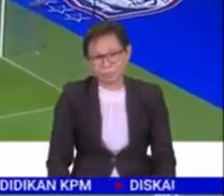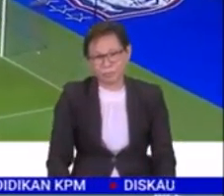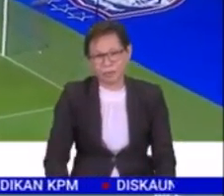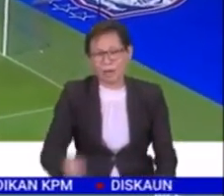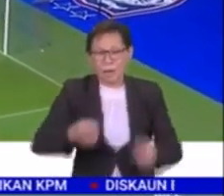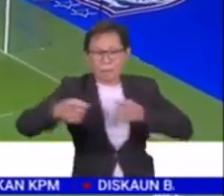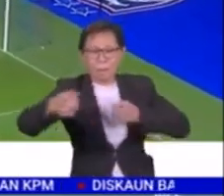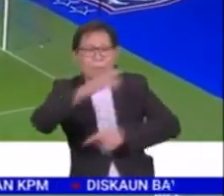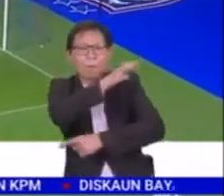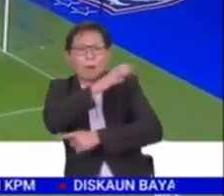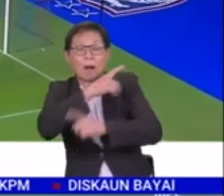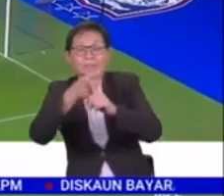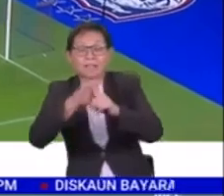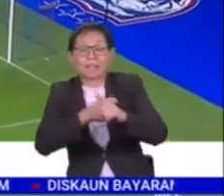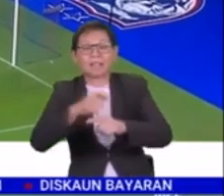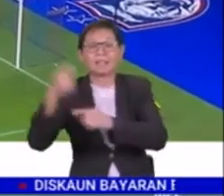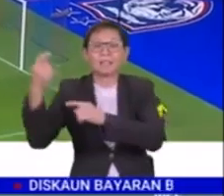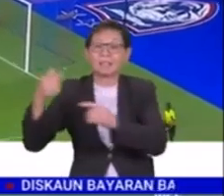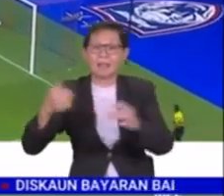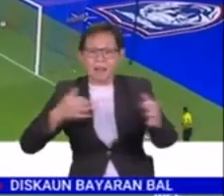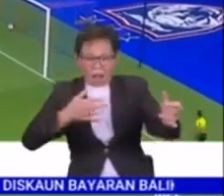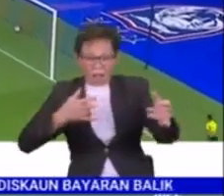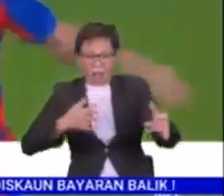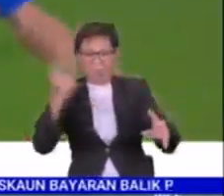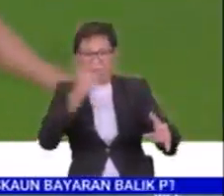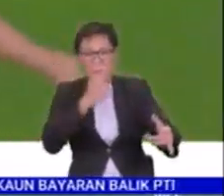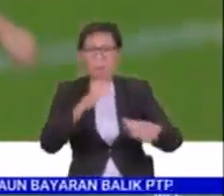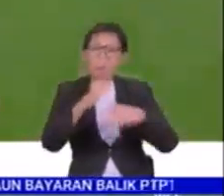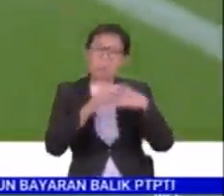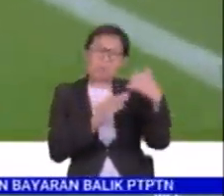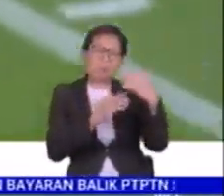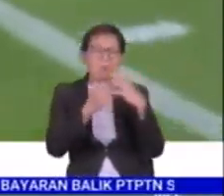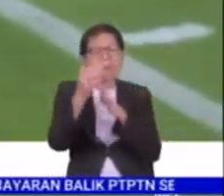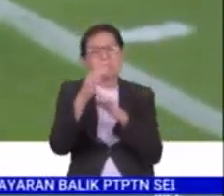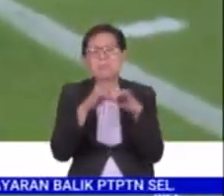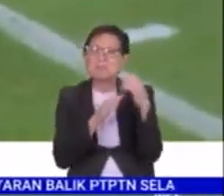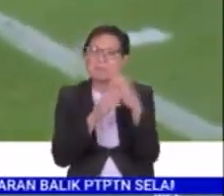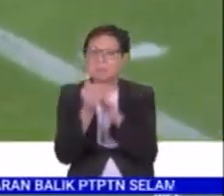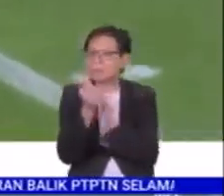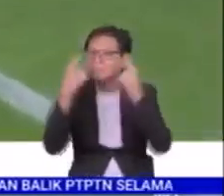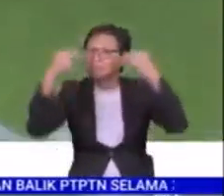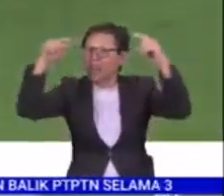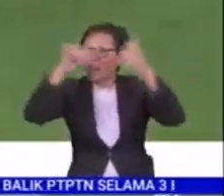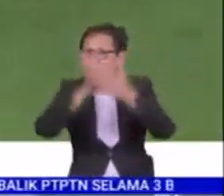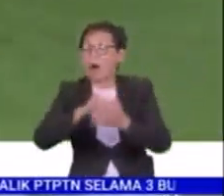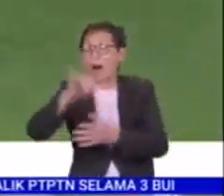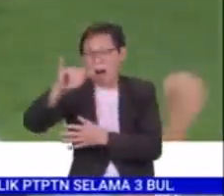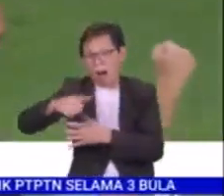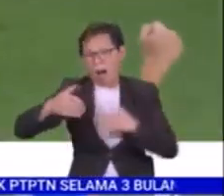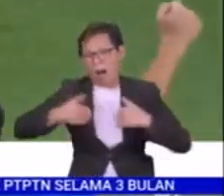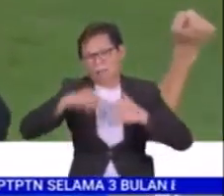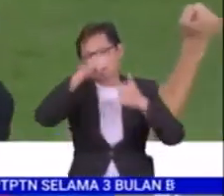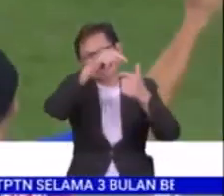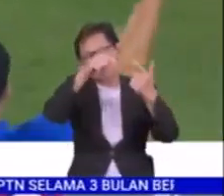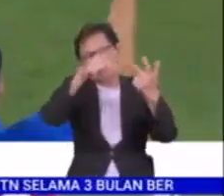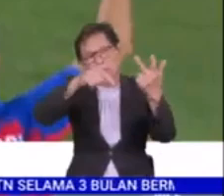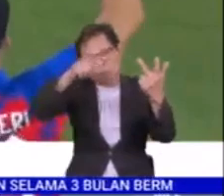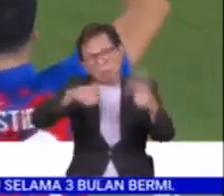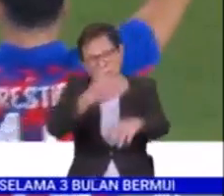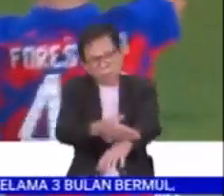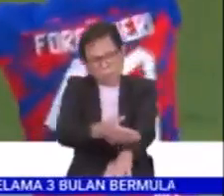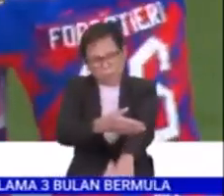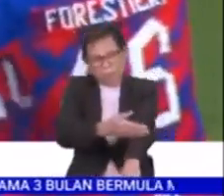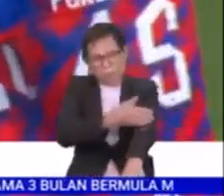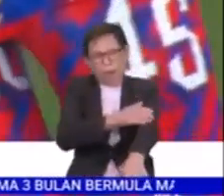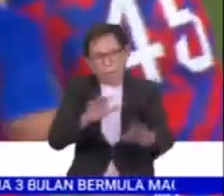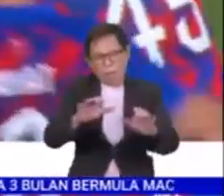Bagi pengendali dari Argentina itu, beliau tidak mahu terlalu selesa dengan kejayaan tersebut. Sebaliknya mengakui ada beberapa aspek perlu